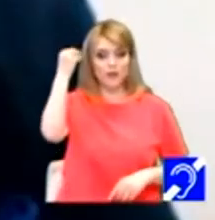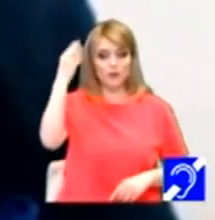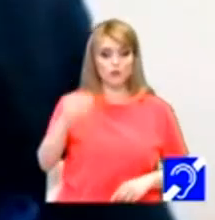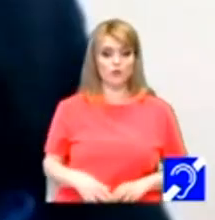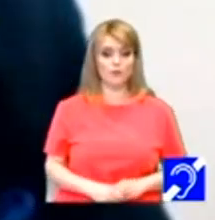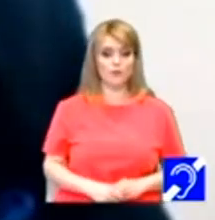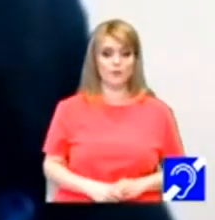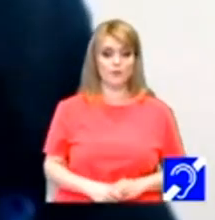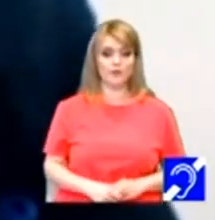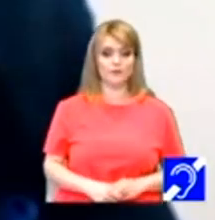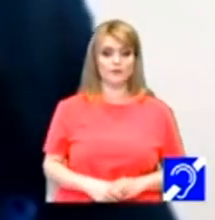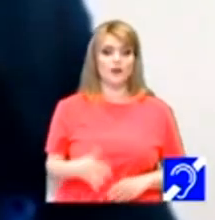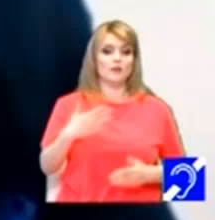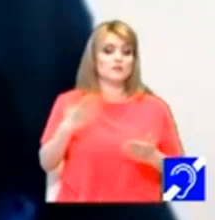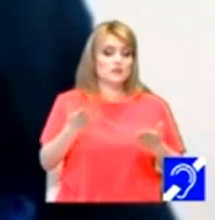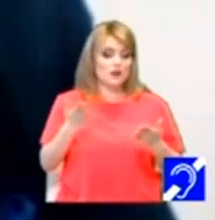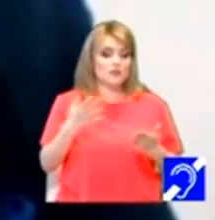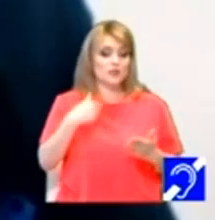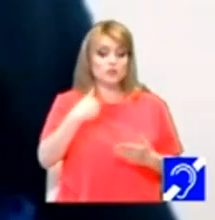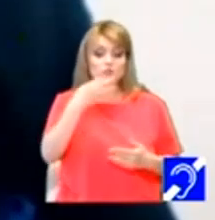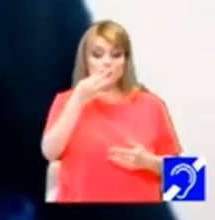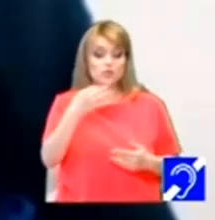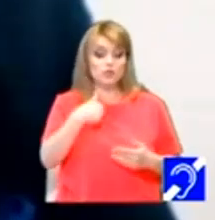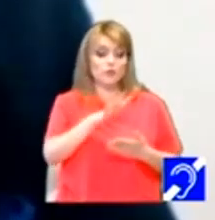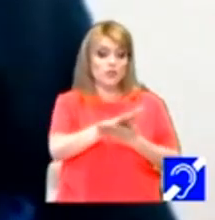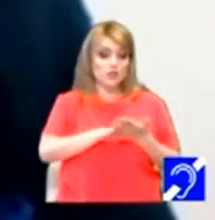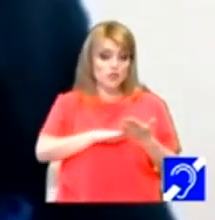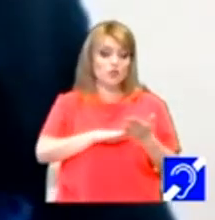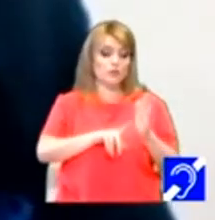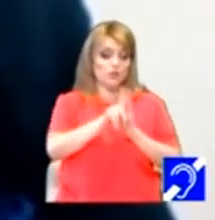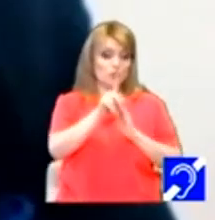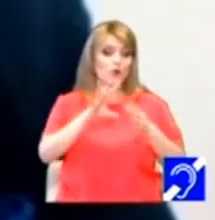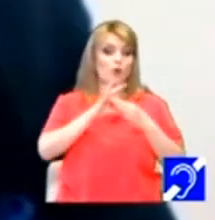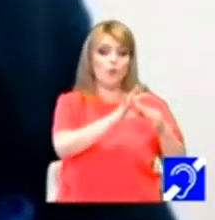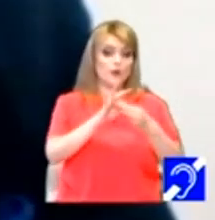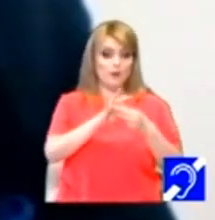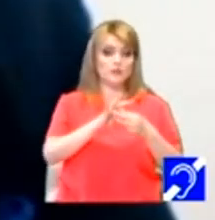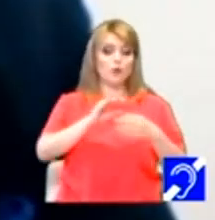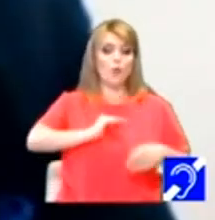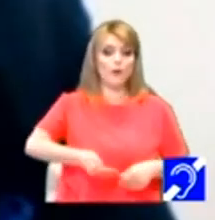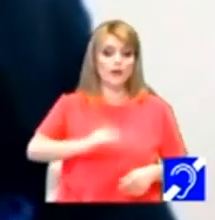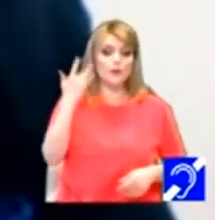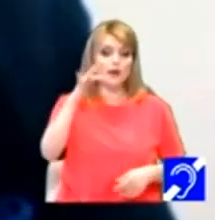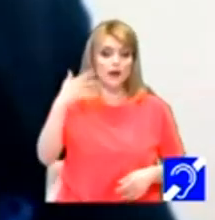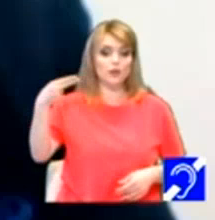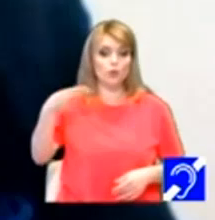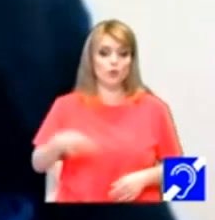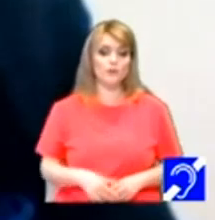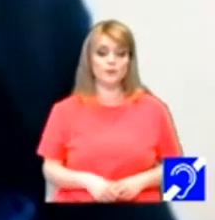Moldova. Este absolut cert că parteneriatul pe care îl vom construi cu compania Google vine în Republica Moldova într-un moment